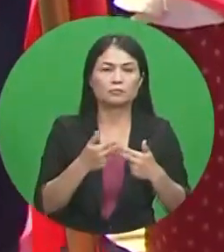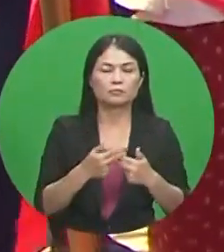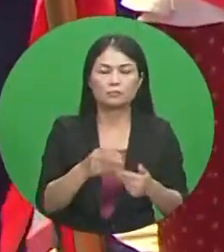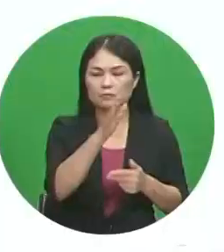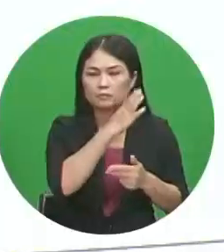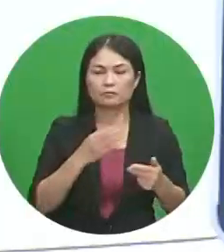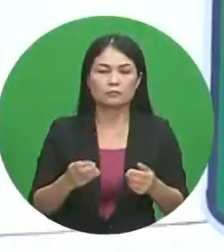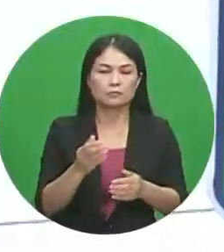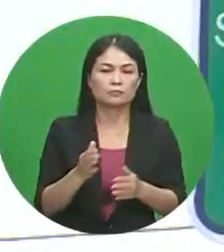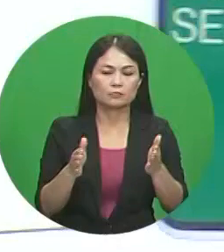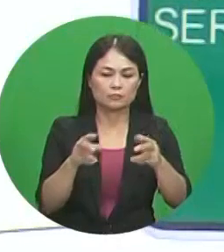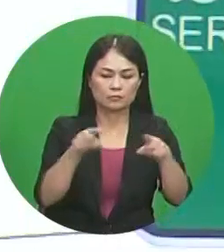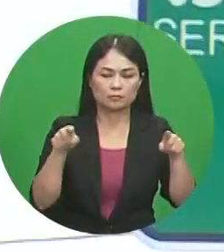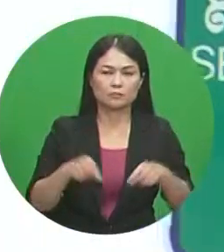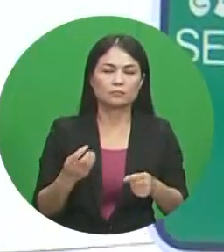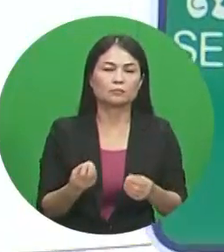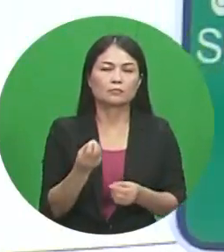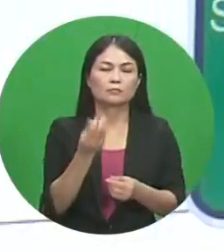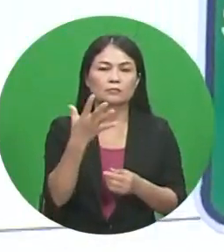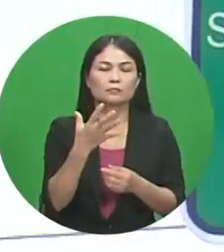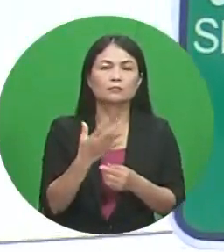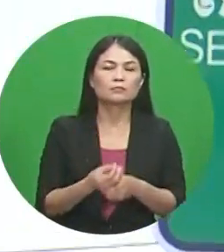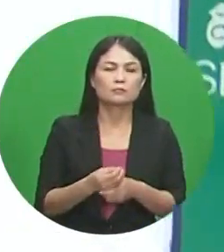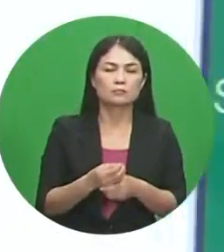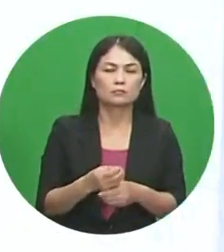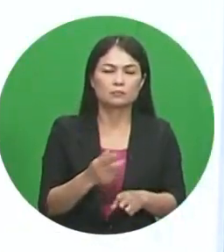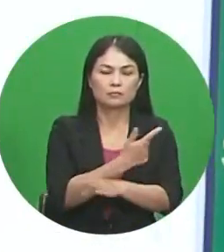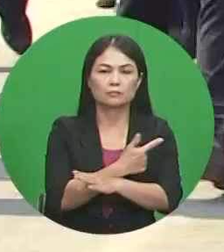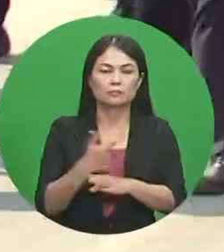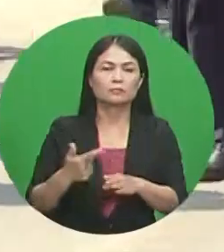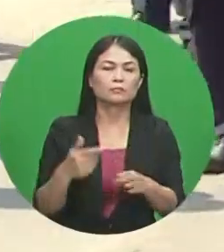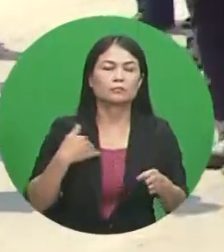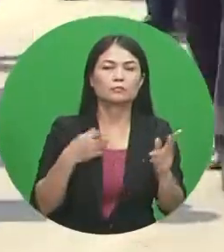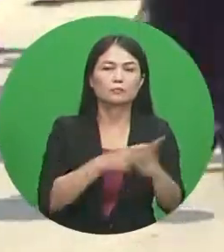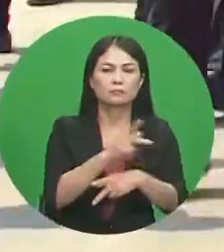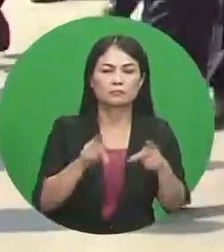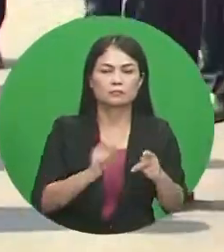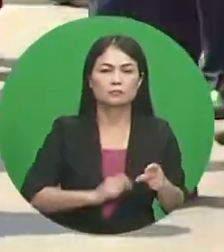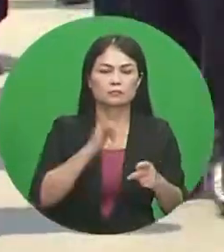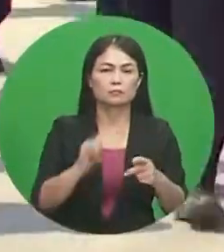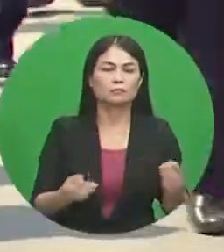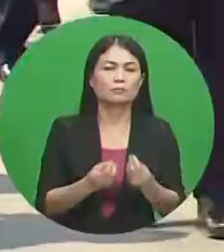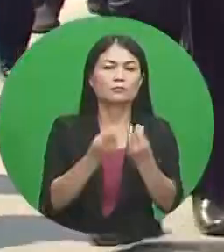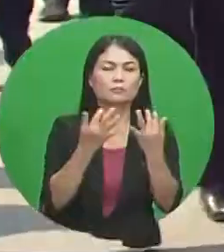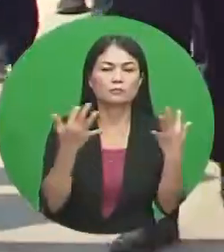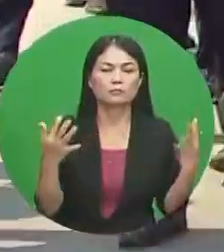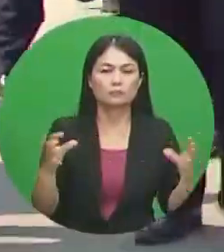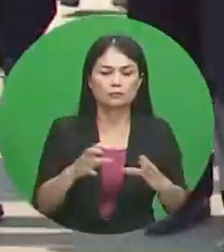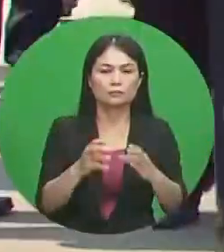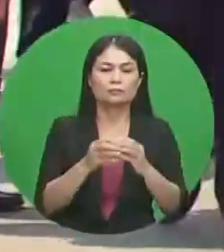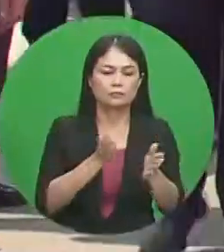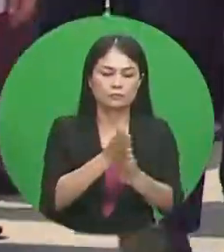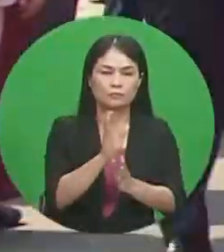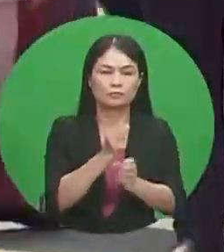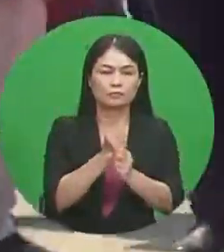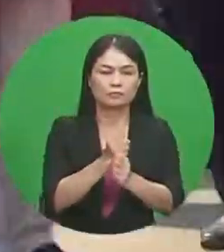ការមីនទៅជាតំបន់សម្បូរទៅដោយដីមានជីវជាតិមានប្រជាពលរដ្ឋរស់នៅច្រើនកកកប្រកបមុខរបរ